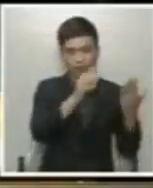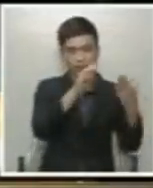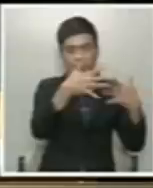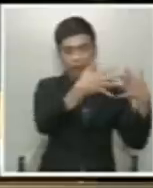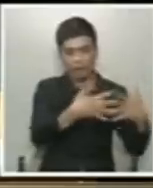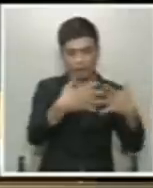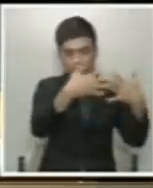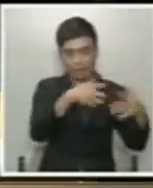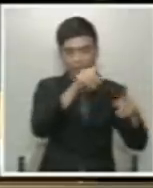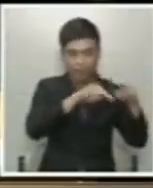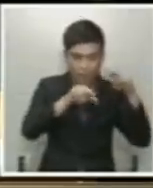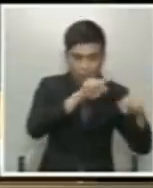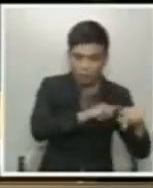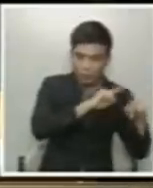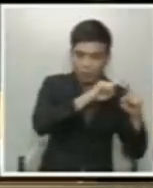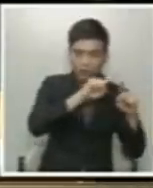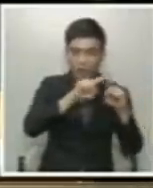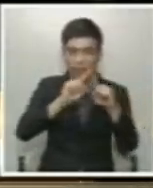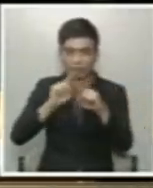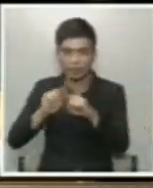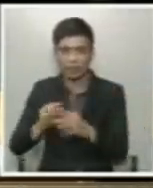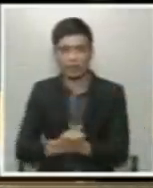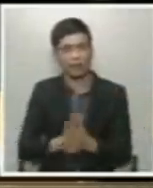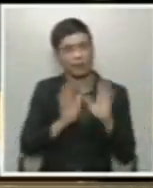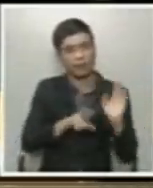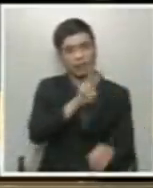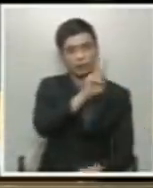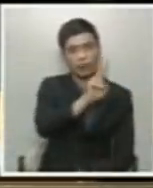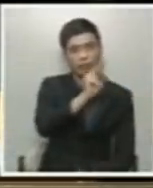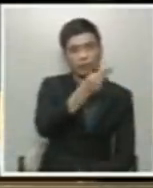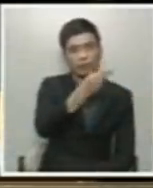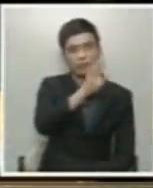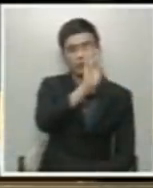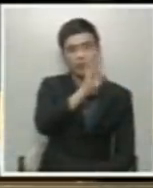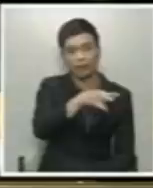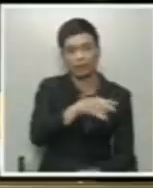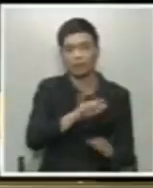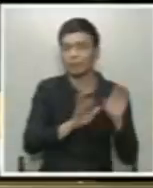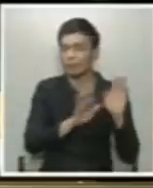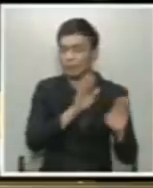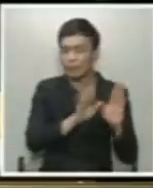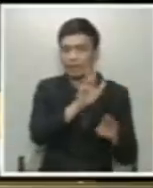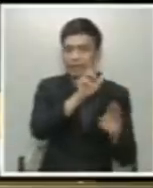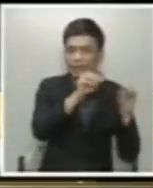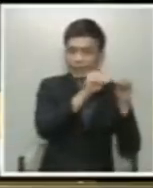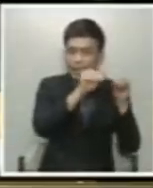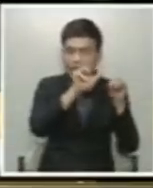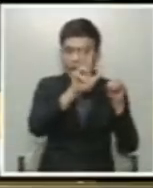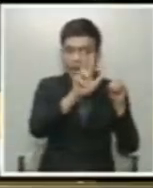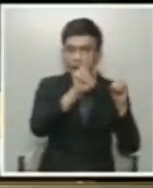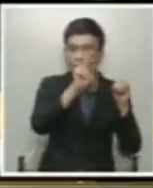จเมื่อวานนี้ดาวก็ 27,000 นะครับใกล้เคียง 30,000 ด